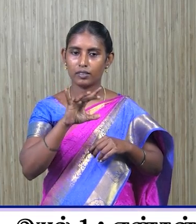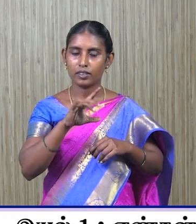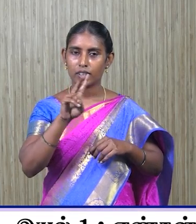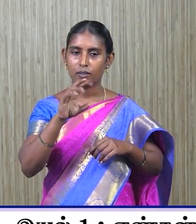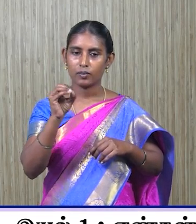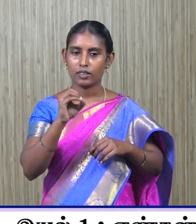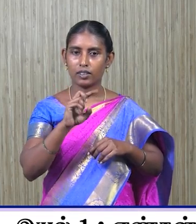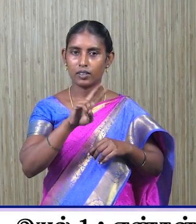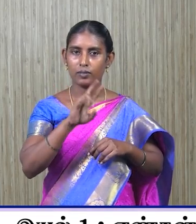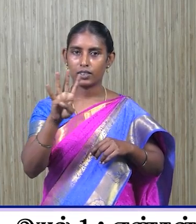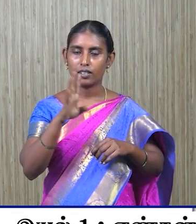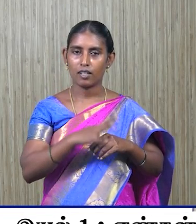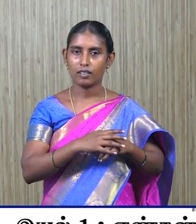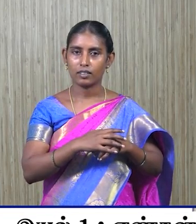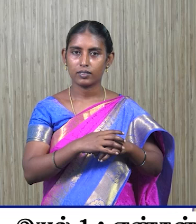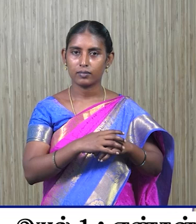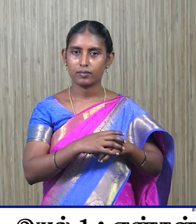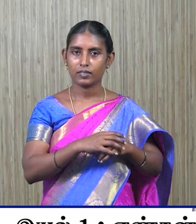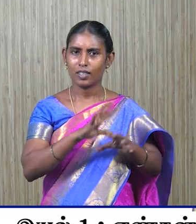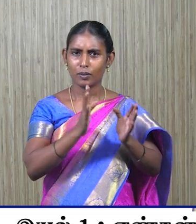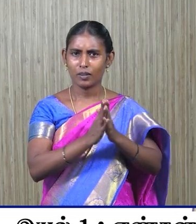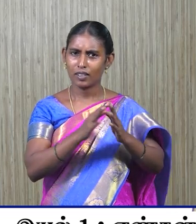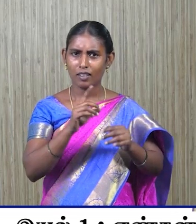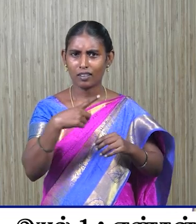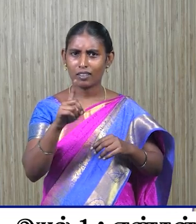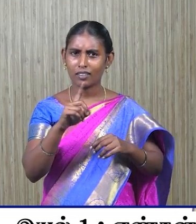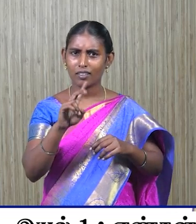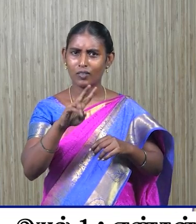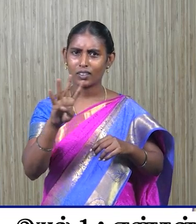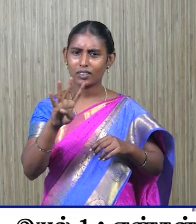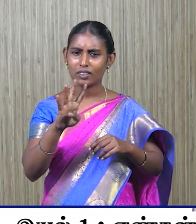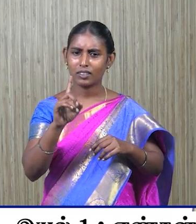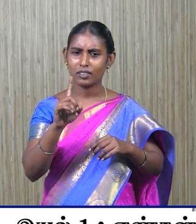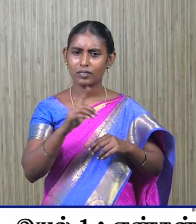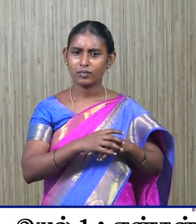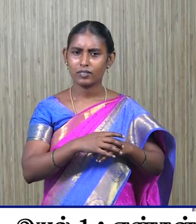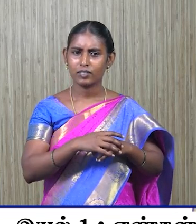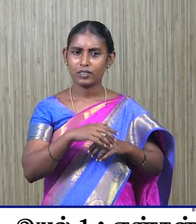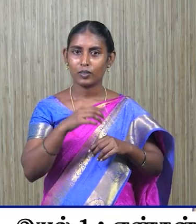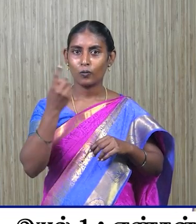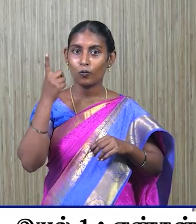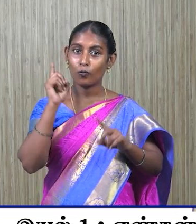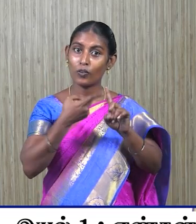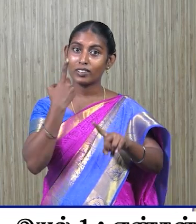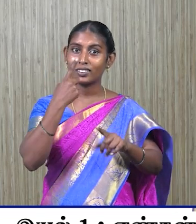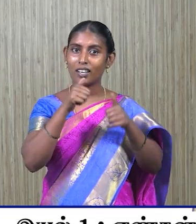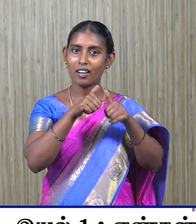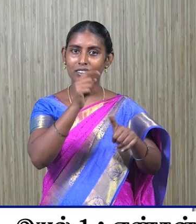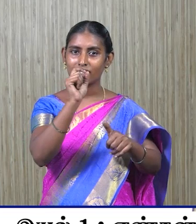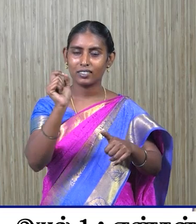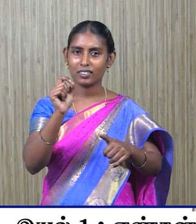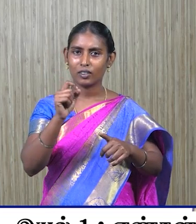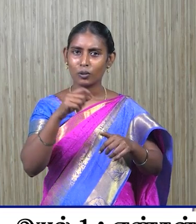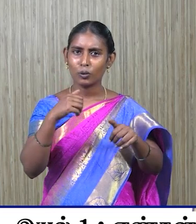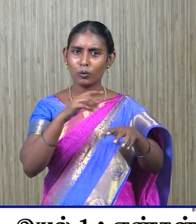15, 5, 20, 20, 4, 24. வந்துவிட்டதா? அப்போ இந்த விடையை நான் என்ன செய்தேன்? முதலிலேயே நான் எழுதி கொண்டேன்.